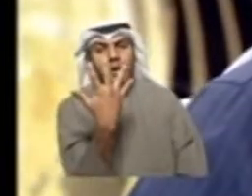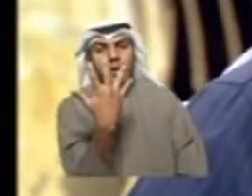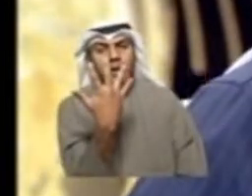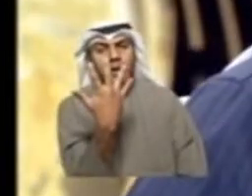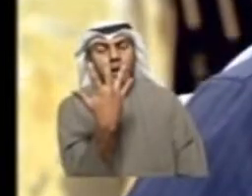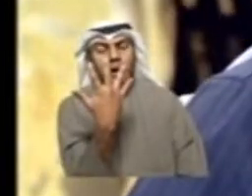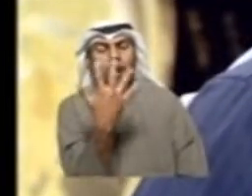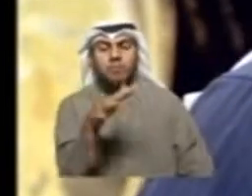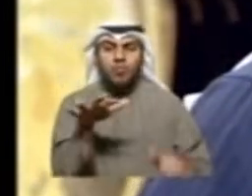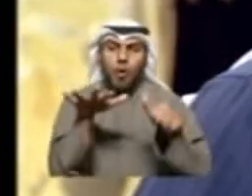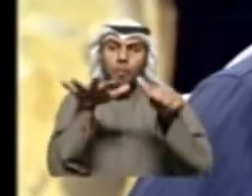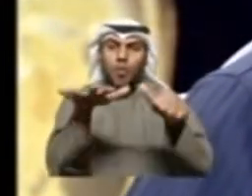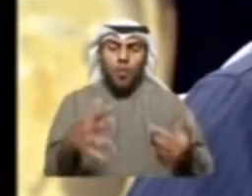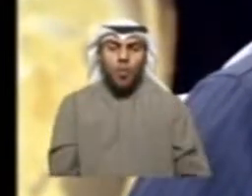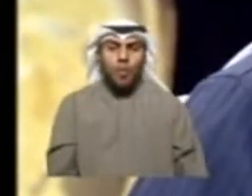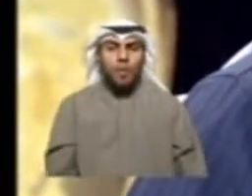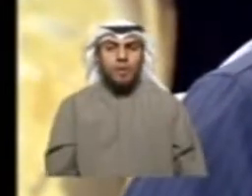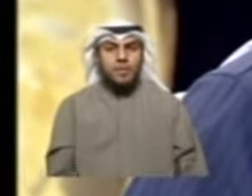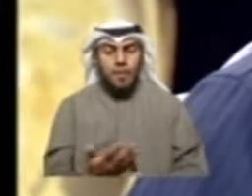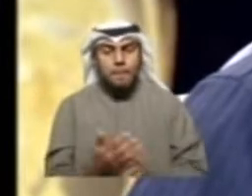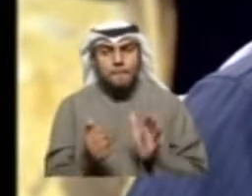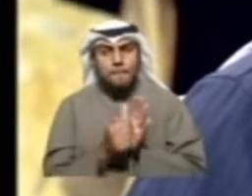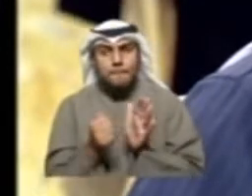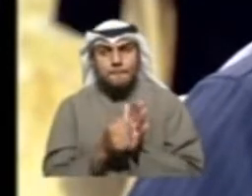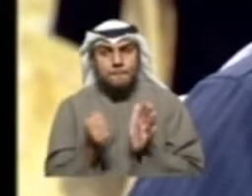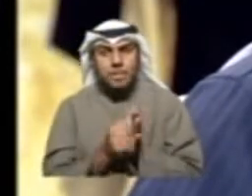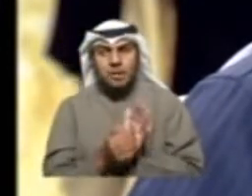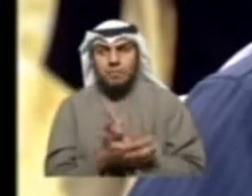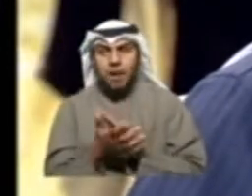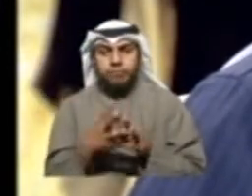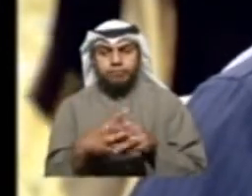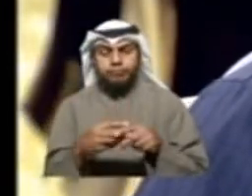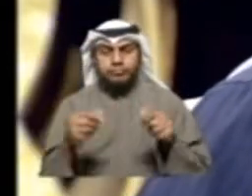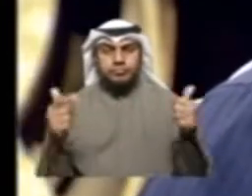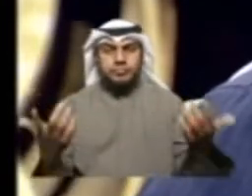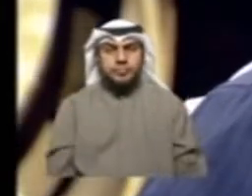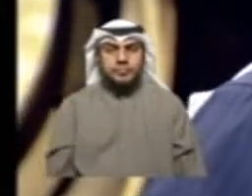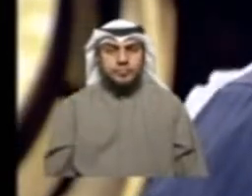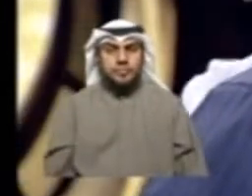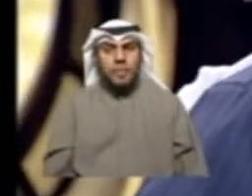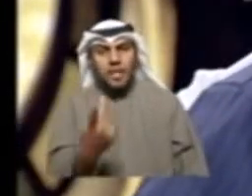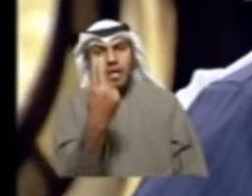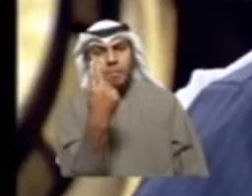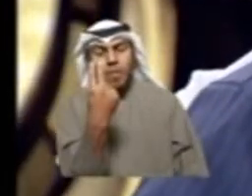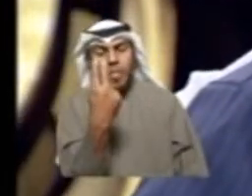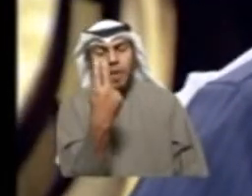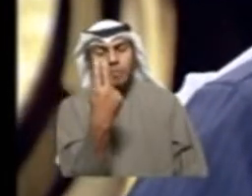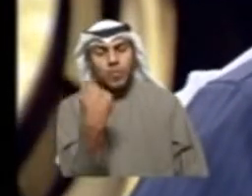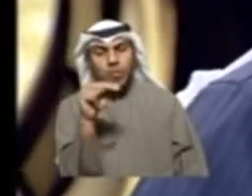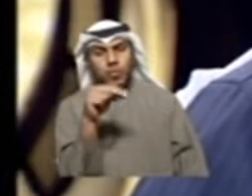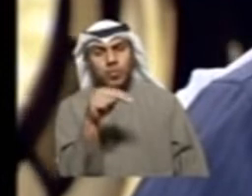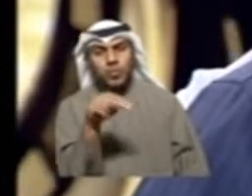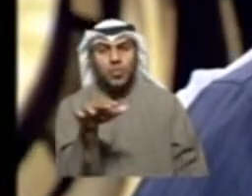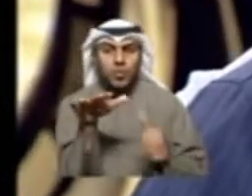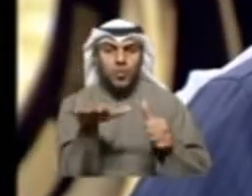العراق إلى مناطق أخرى لأن مناطقهم هدمت. العراق استطاع خلال الفترة الماضية بإعادة 2.5 مليون إلى إلى إلى